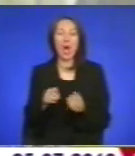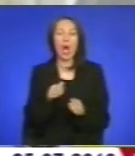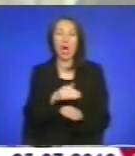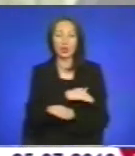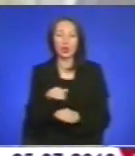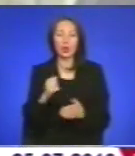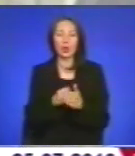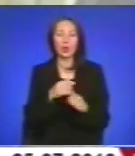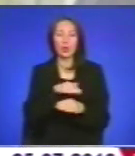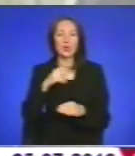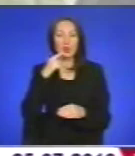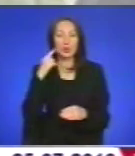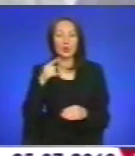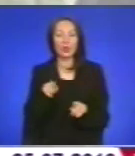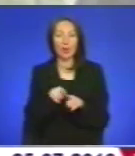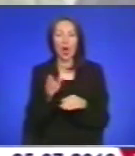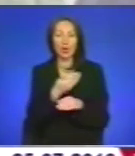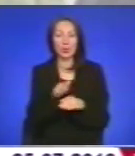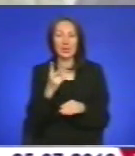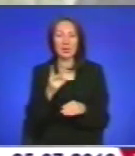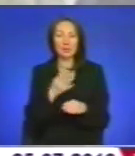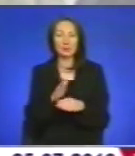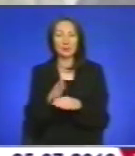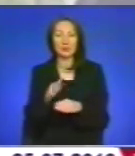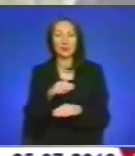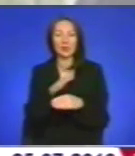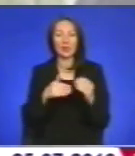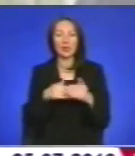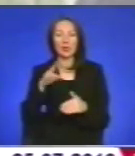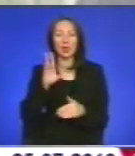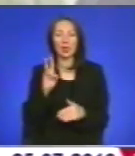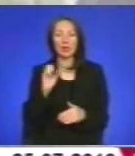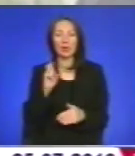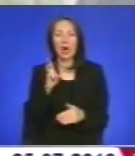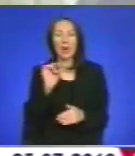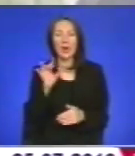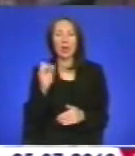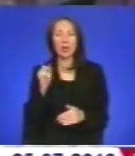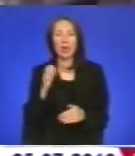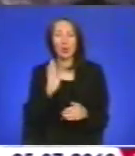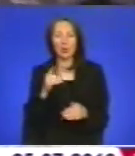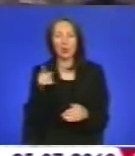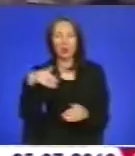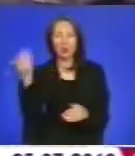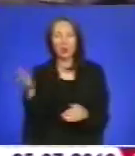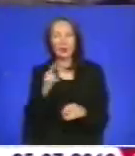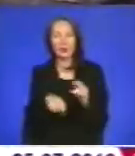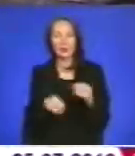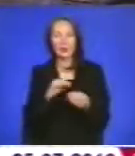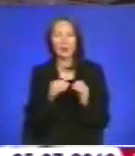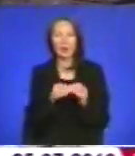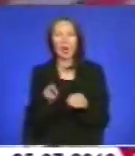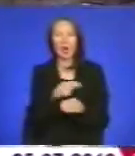на 2 черги. І практично набережна буде в цю сторону, скажімо так, завершена. Проблематичніше із